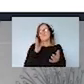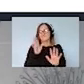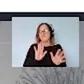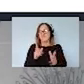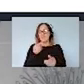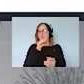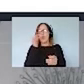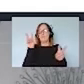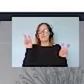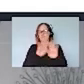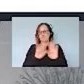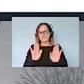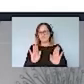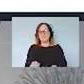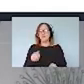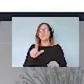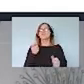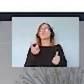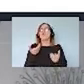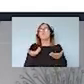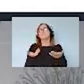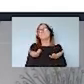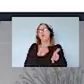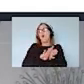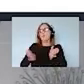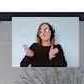nie najlepsze określenie, a co nam